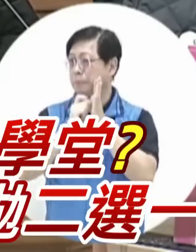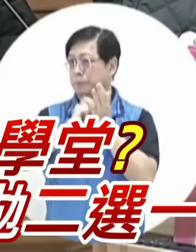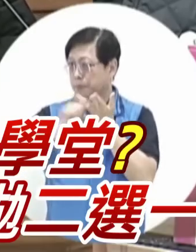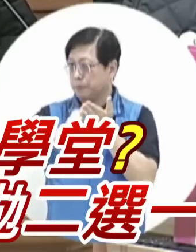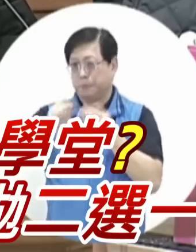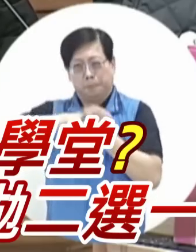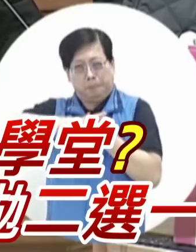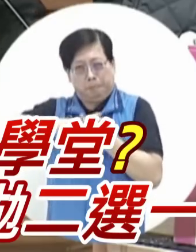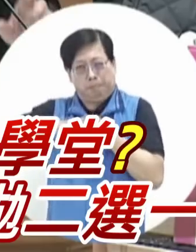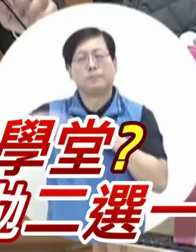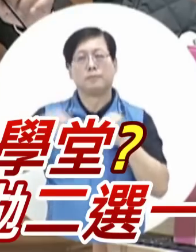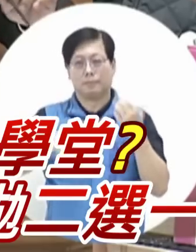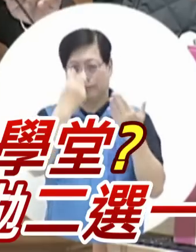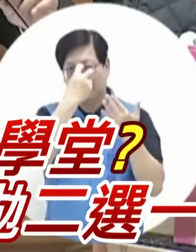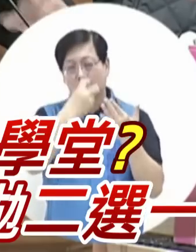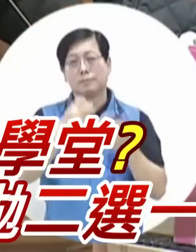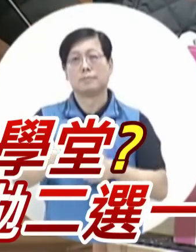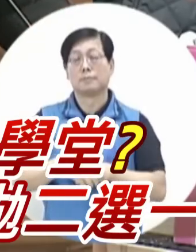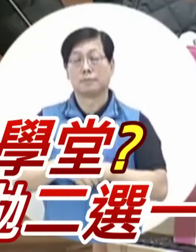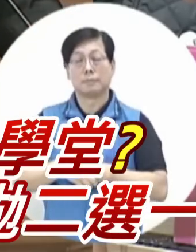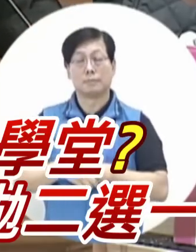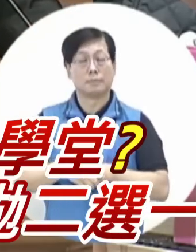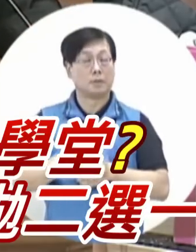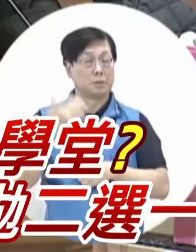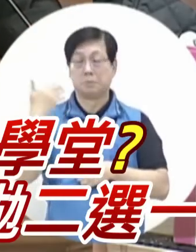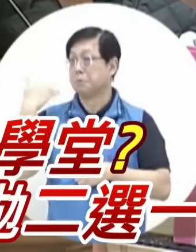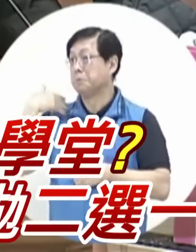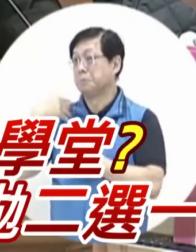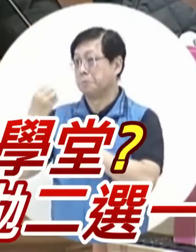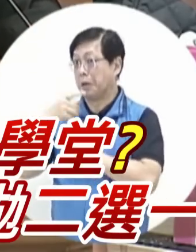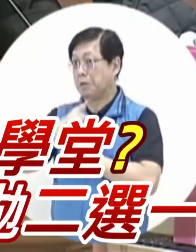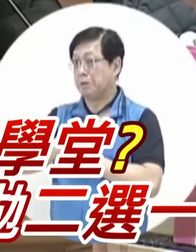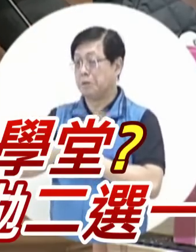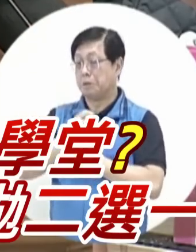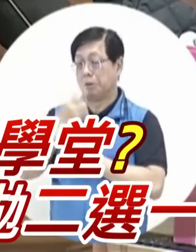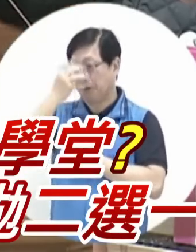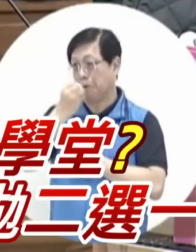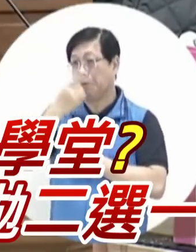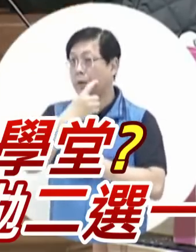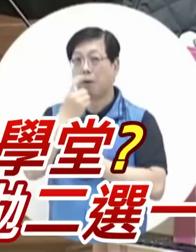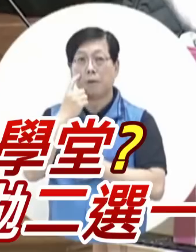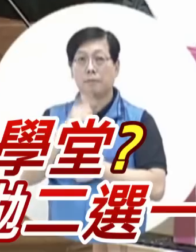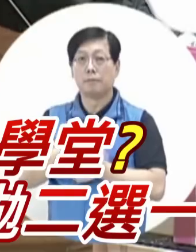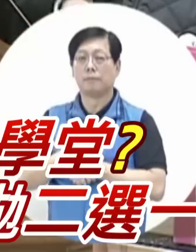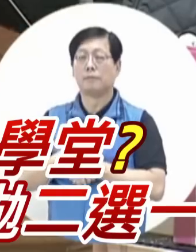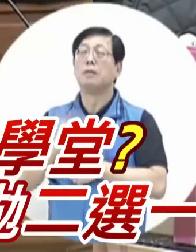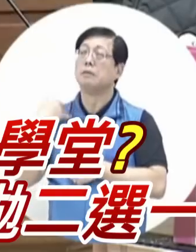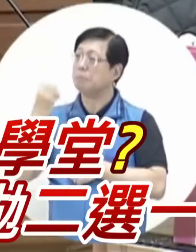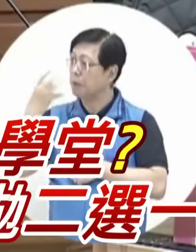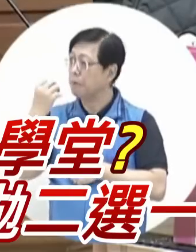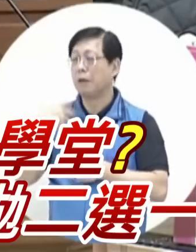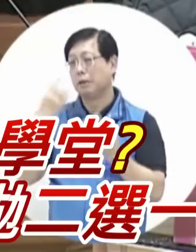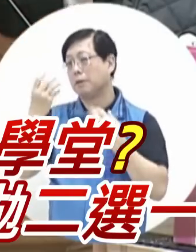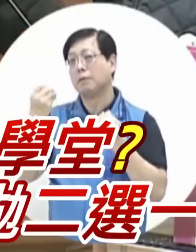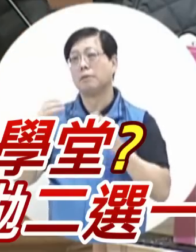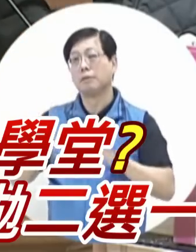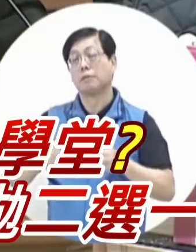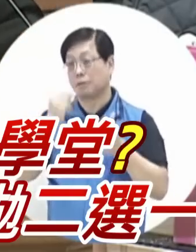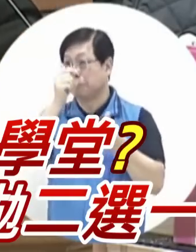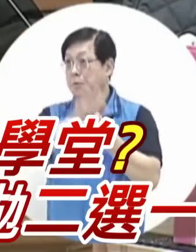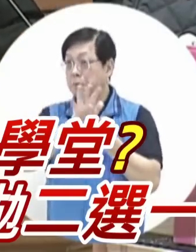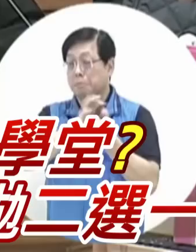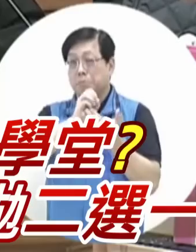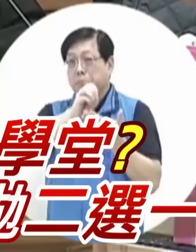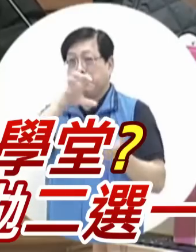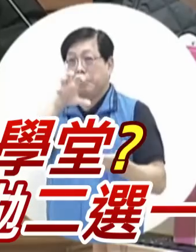满的，你慢慢仔细看哈。你上次不是说你老花眼吗？ 这个、 你上次不是说你老花、 啊？ 我自己特别为了你把字